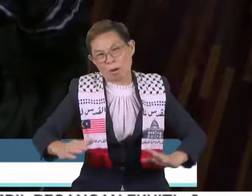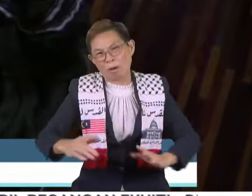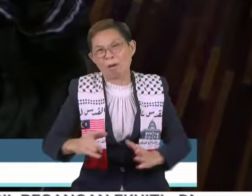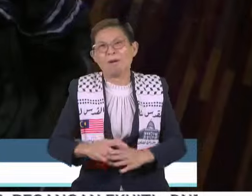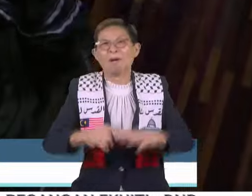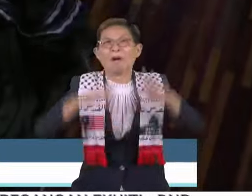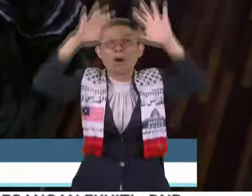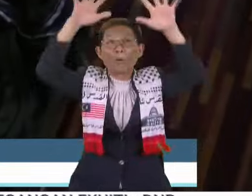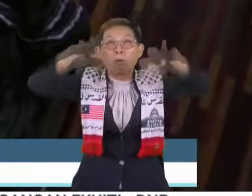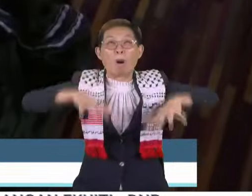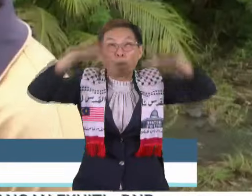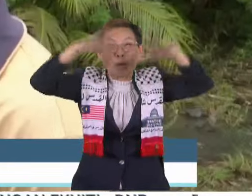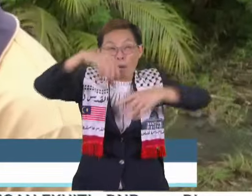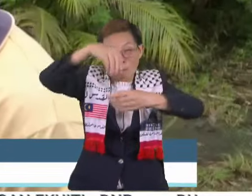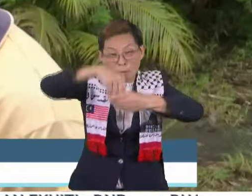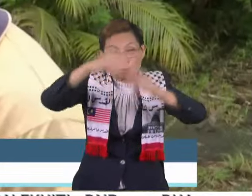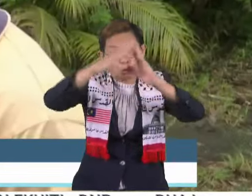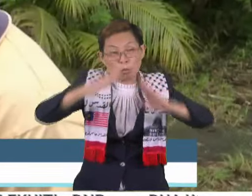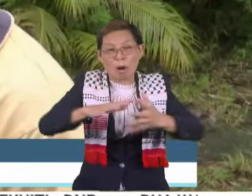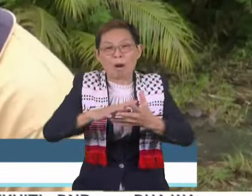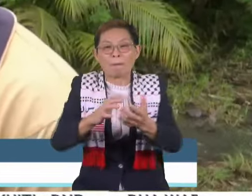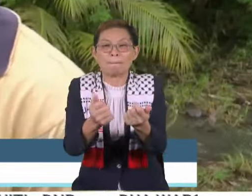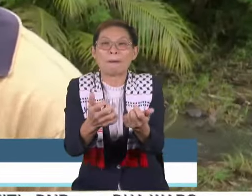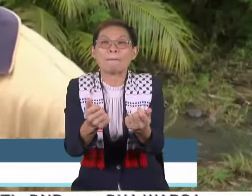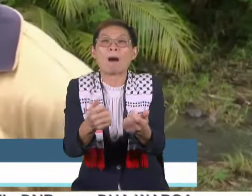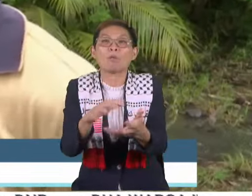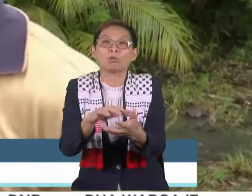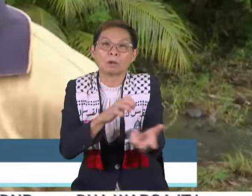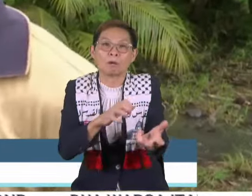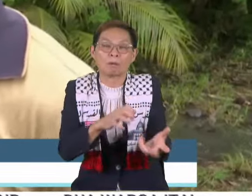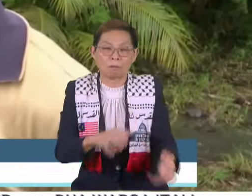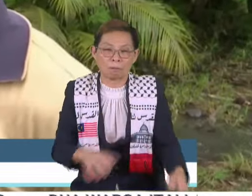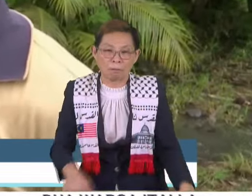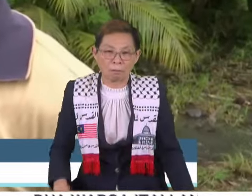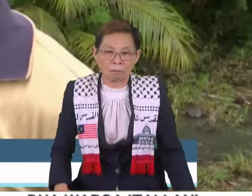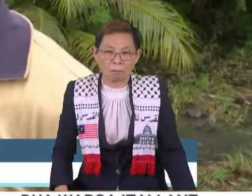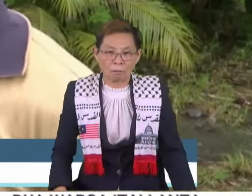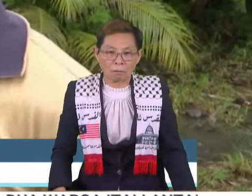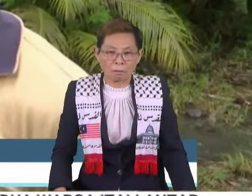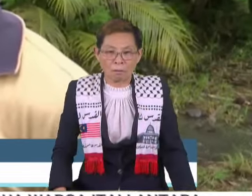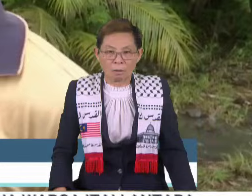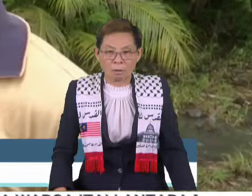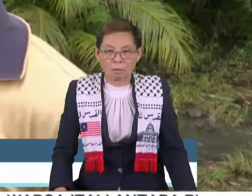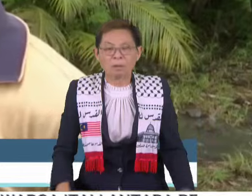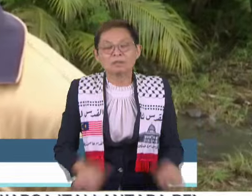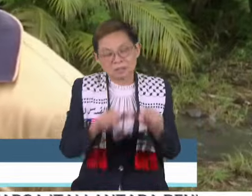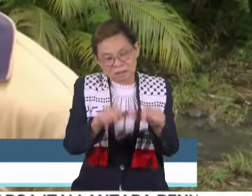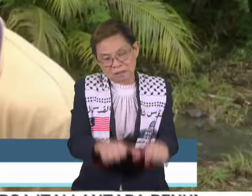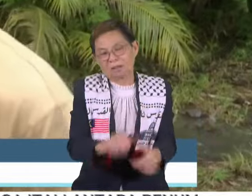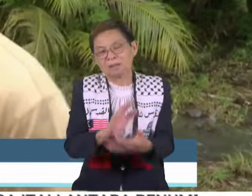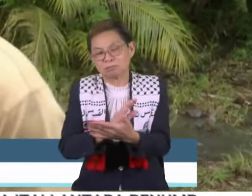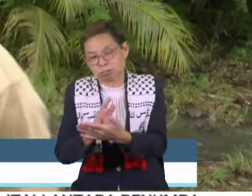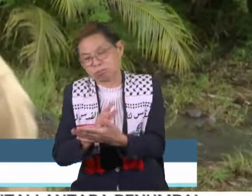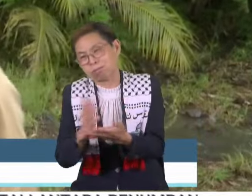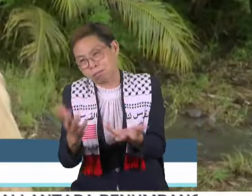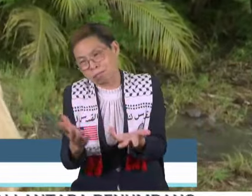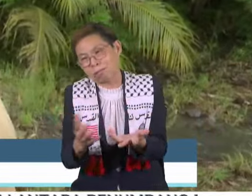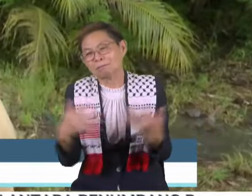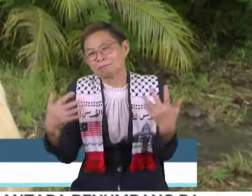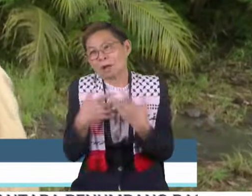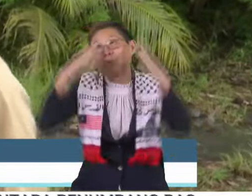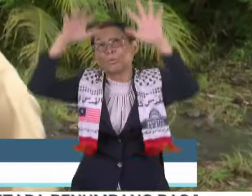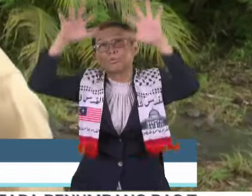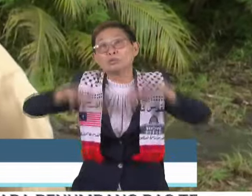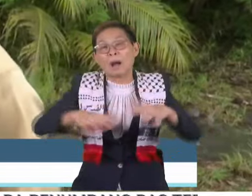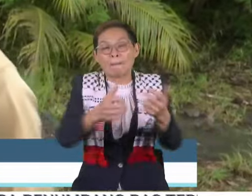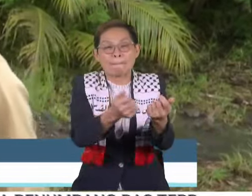rumah basah habis tu kita bubuh lah selepih tu sementara. Tu ya. Bagi yang bagi kita duduk dulu sementara kan. Ni tak hujan basah lah